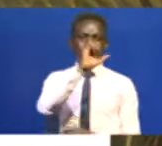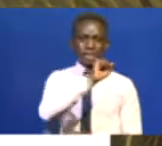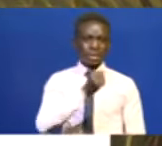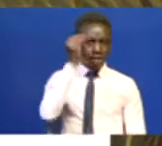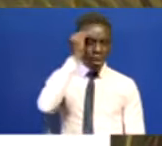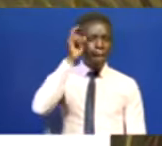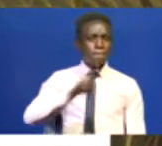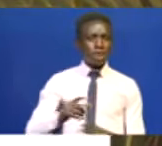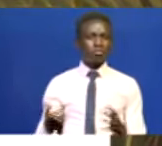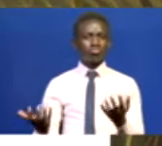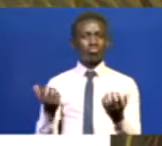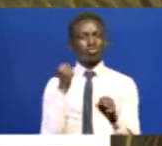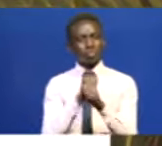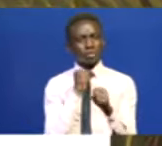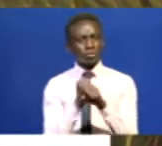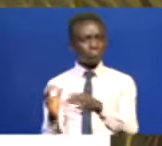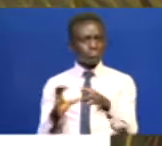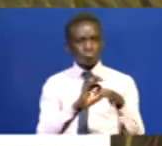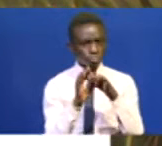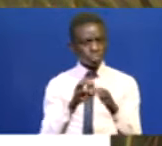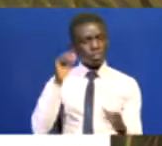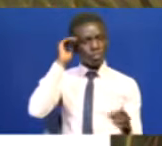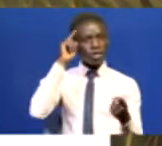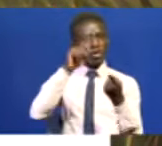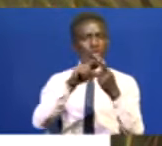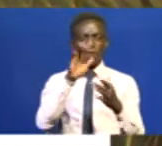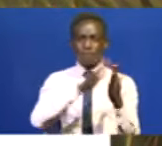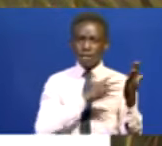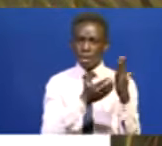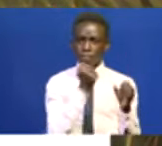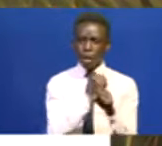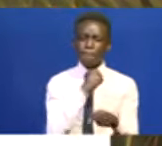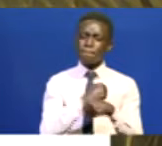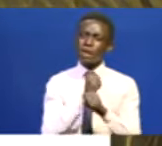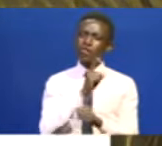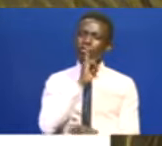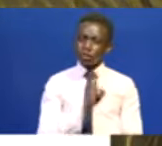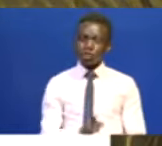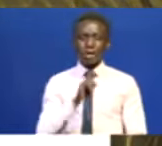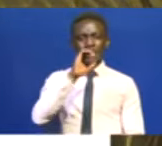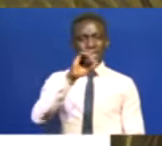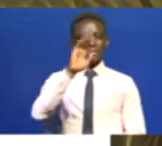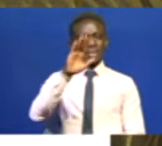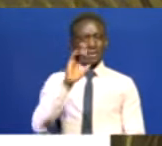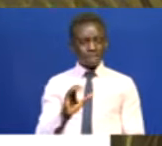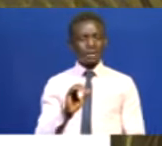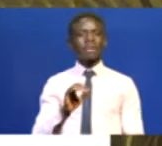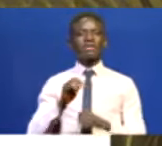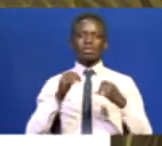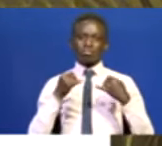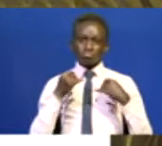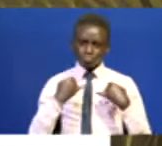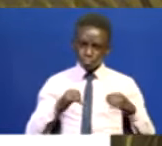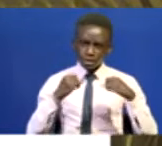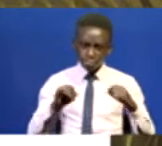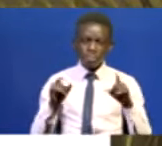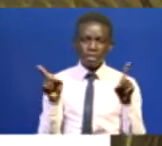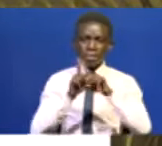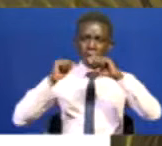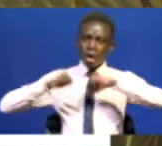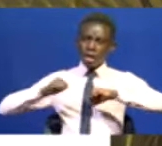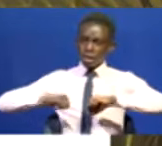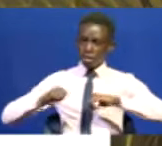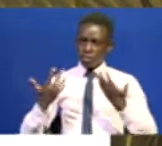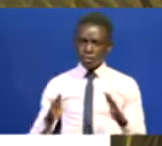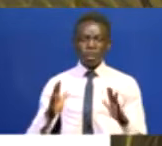make sure that the implementation of the CBC is rolled out as has been agreed. Quality assurance